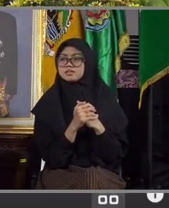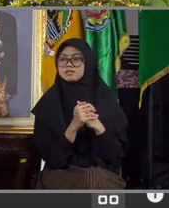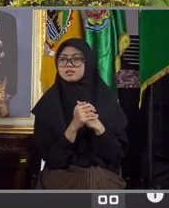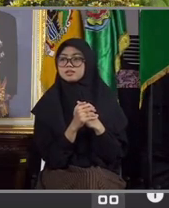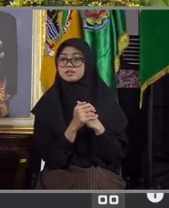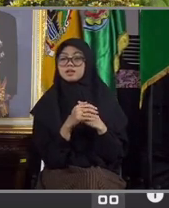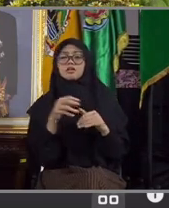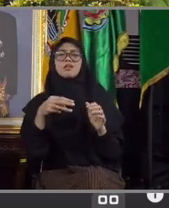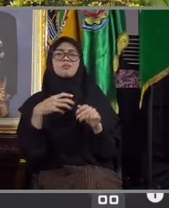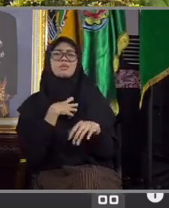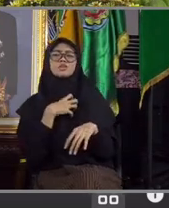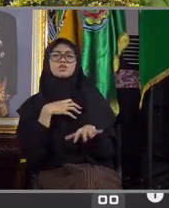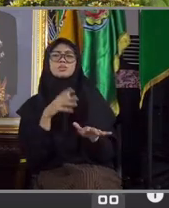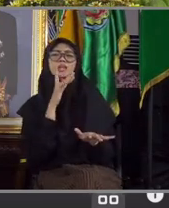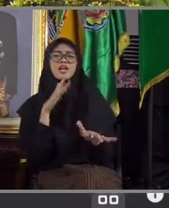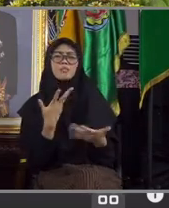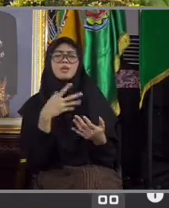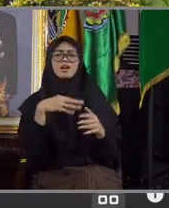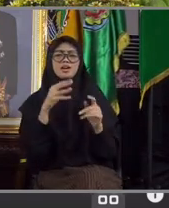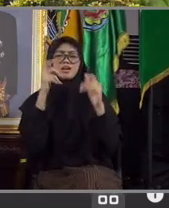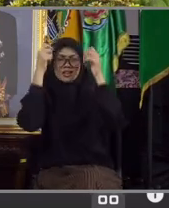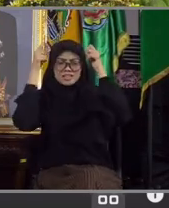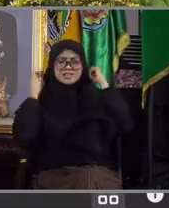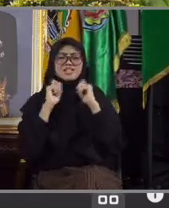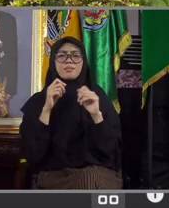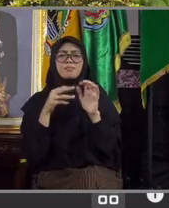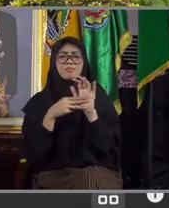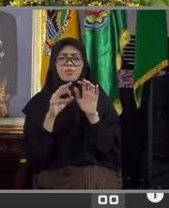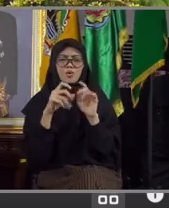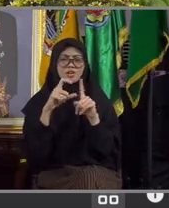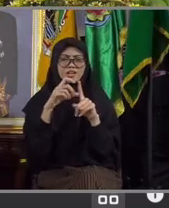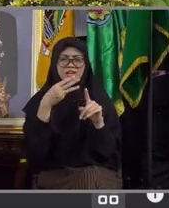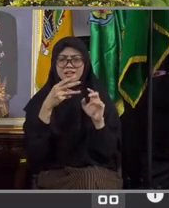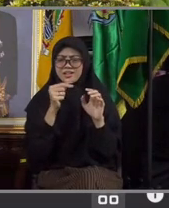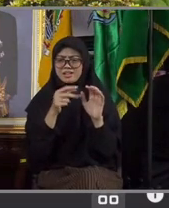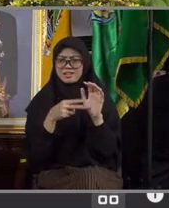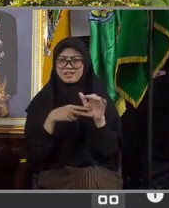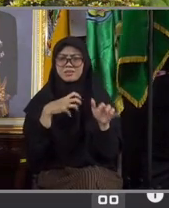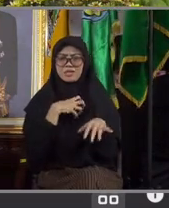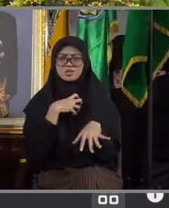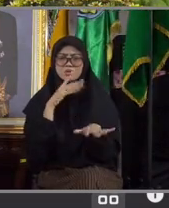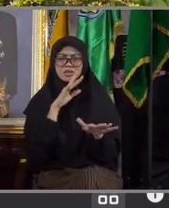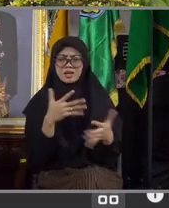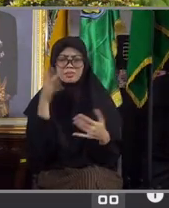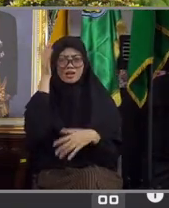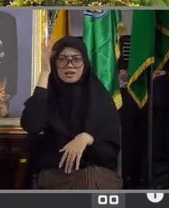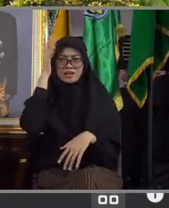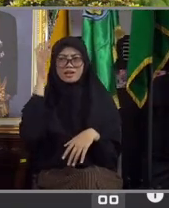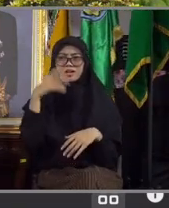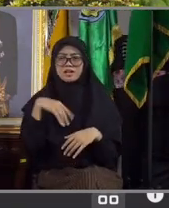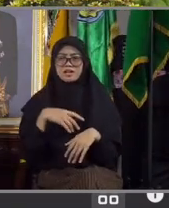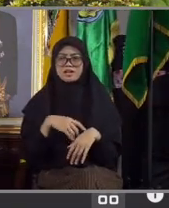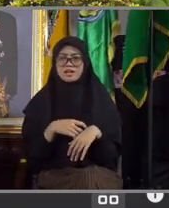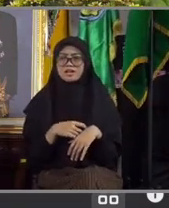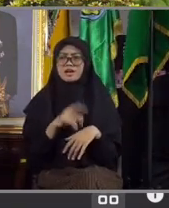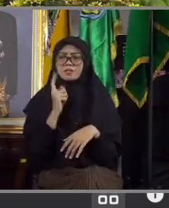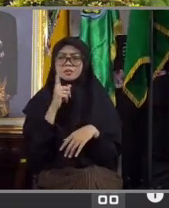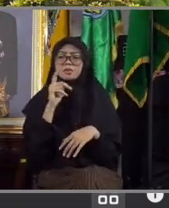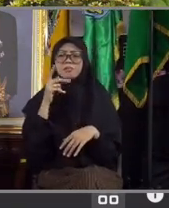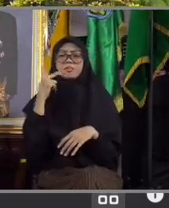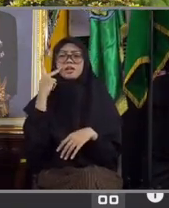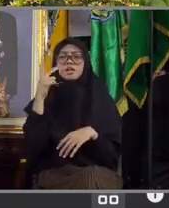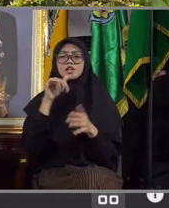Hijab modern niku sing tumbuk-tumbuk niku kaya anduk. Ya, Pak. Nggih. Iya. Sama nenek tutorialnya